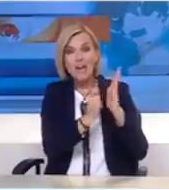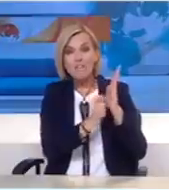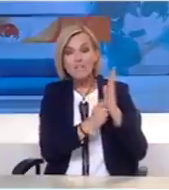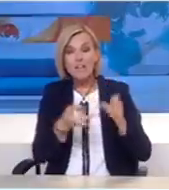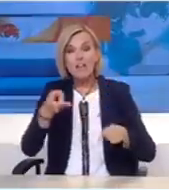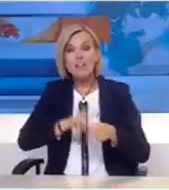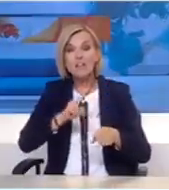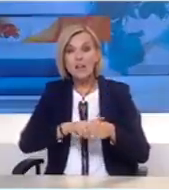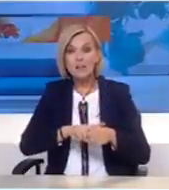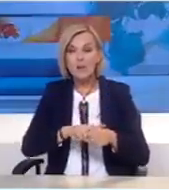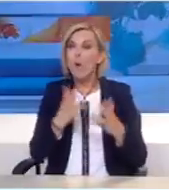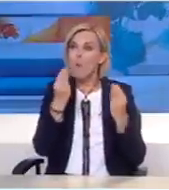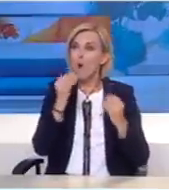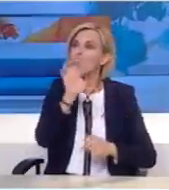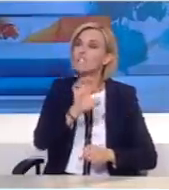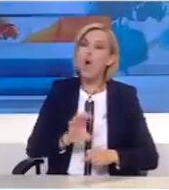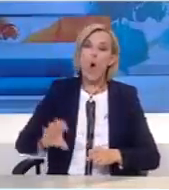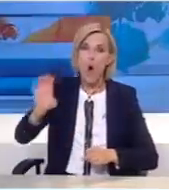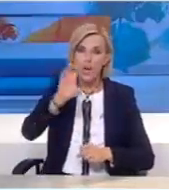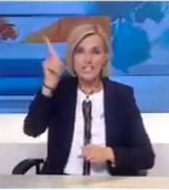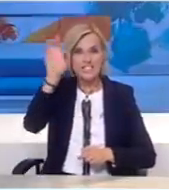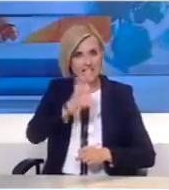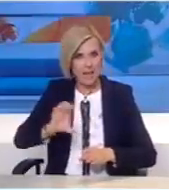δεν το έχουν πολλές χώρες στην Ευρώπη, πιστέψτε